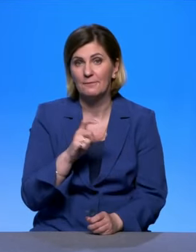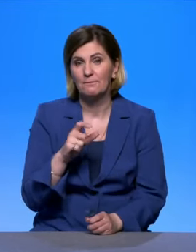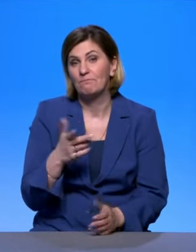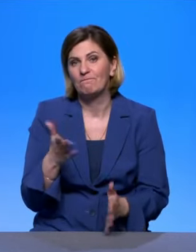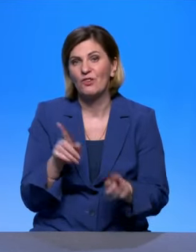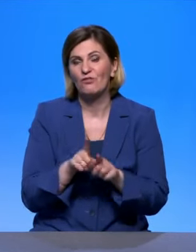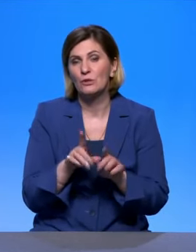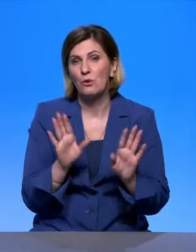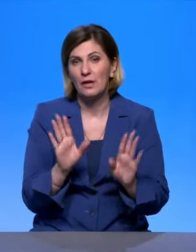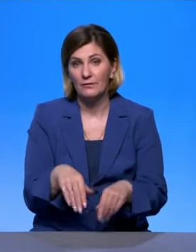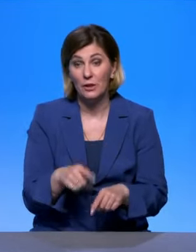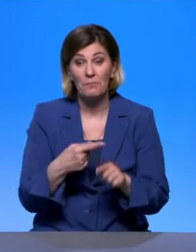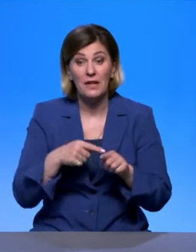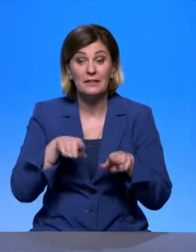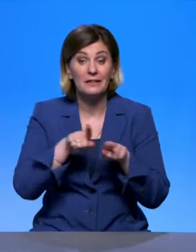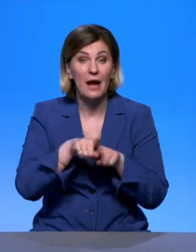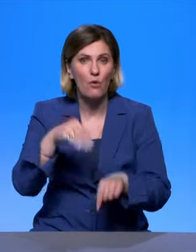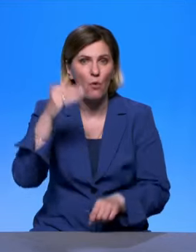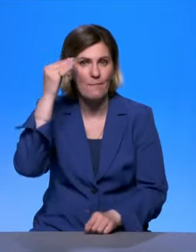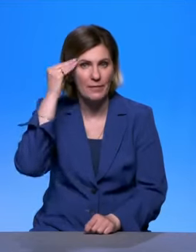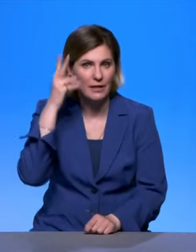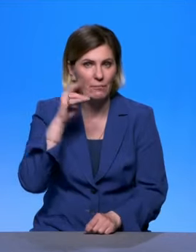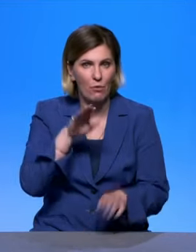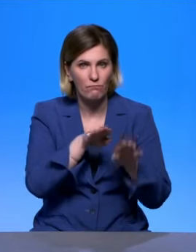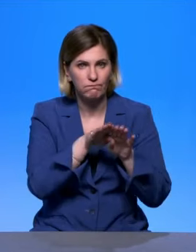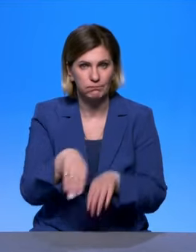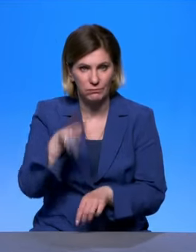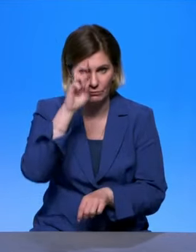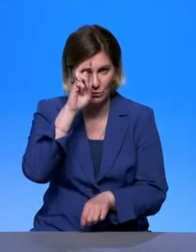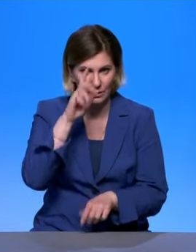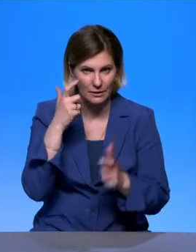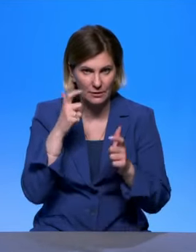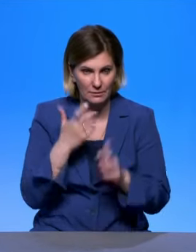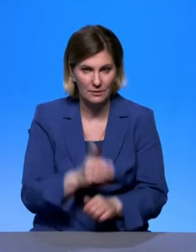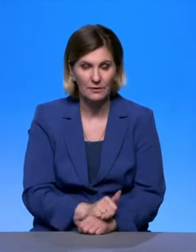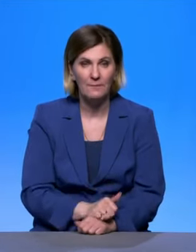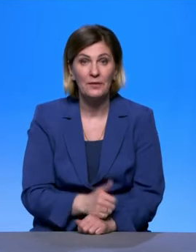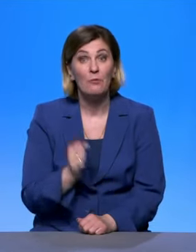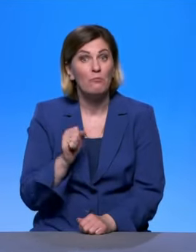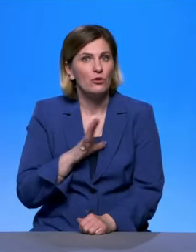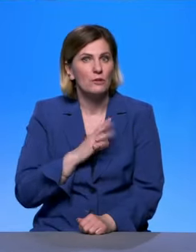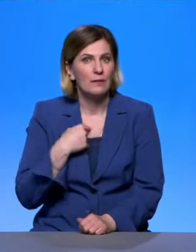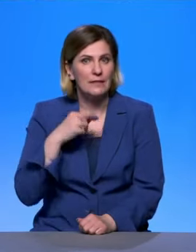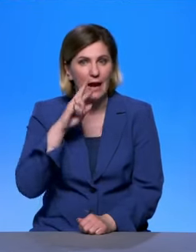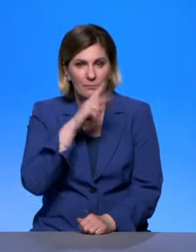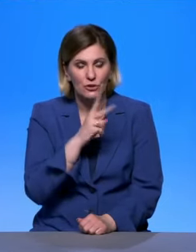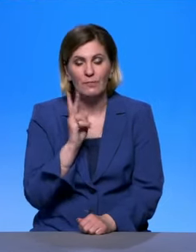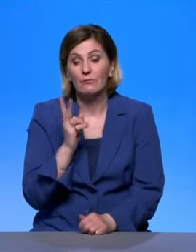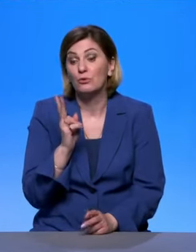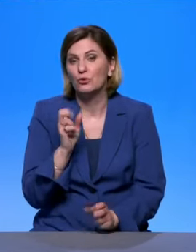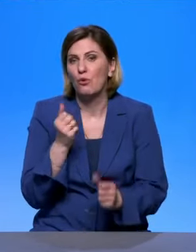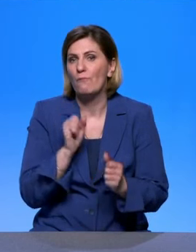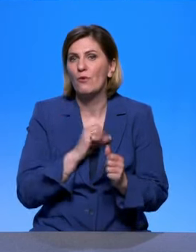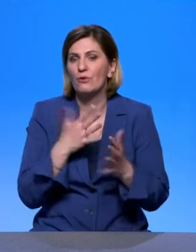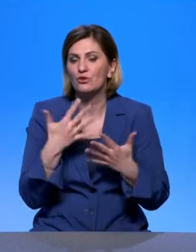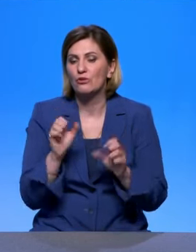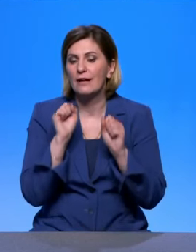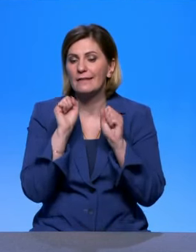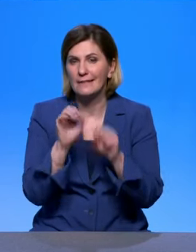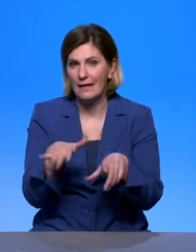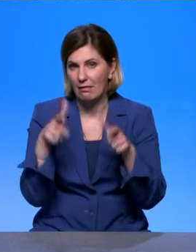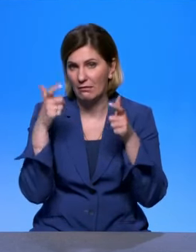такое мнение по ЕГЭ сейчас. У меня, может быть, я ошибаюсь, у меня сложилось такое ощущение, что те, кто уже сдал ЕГЭ, они как-то вот как